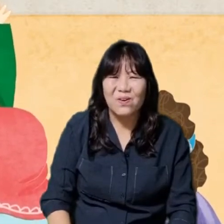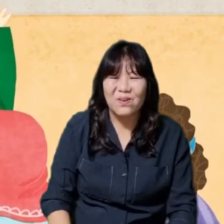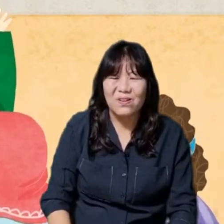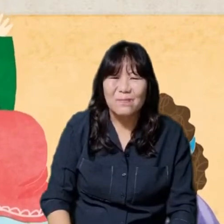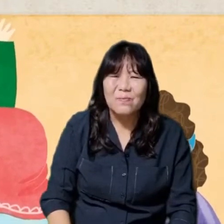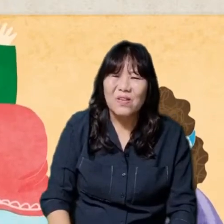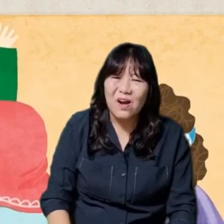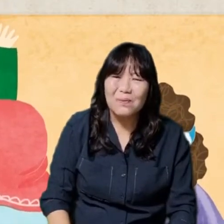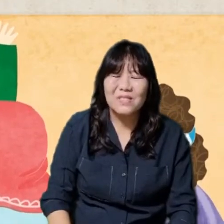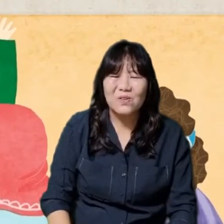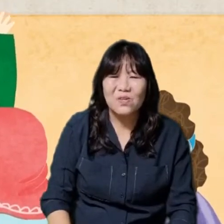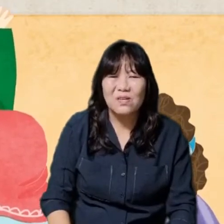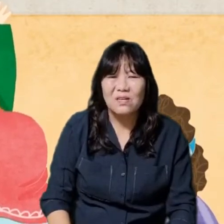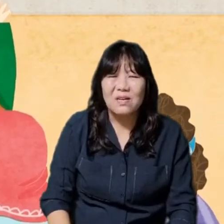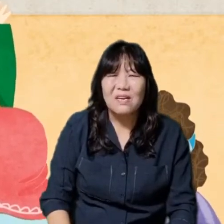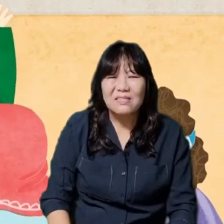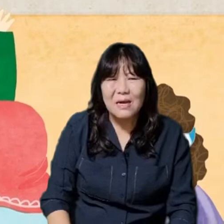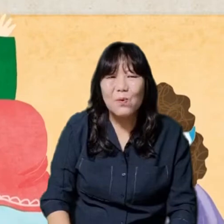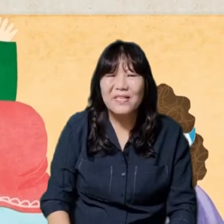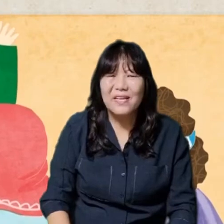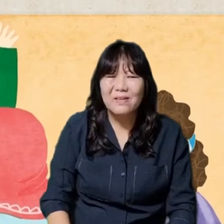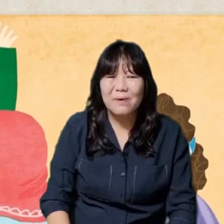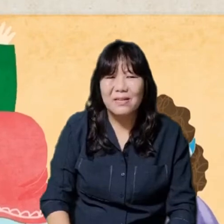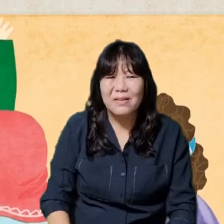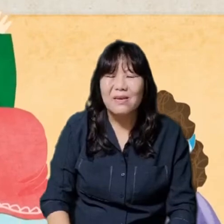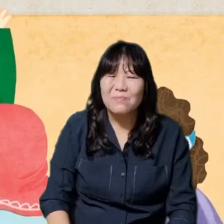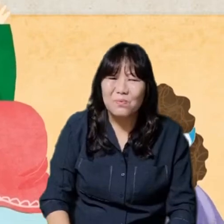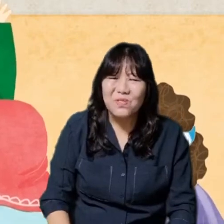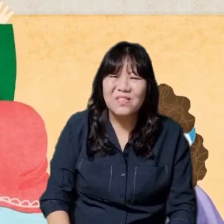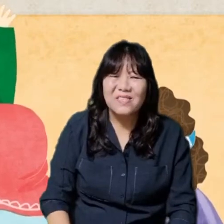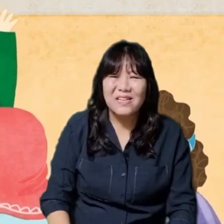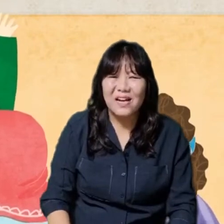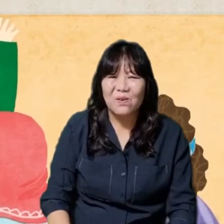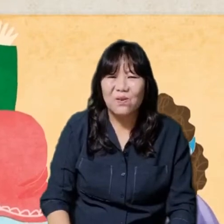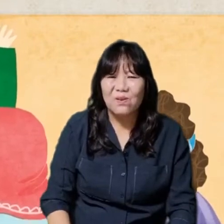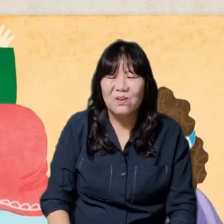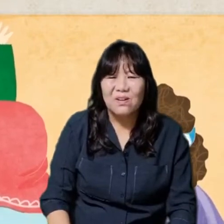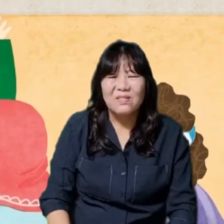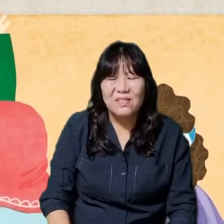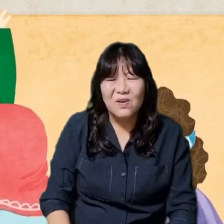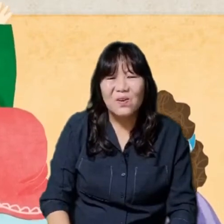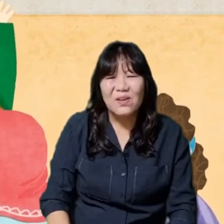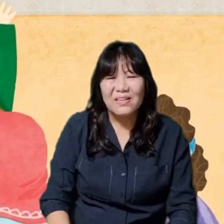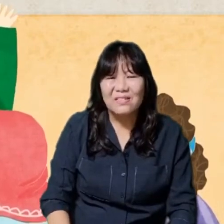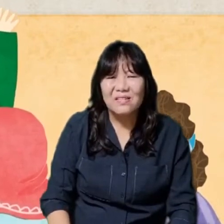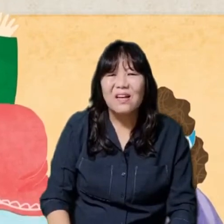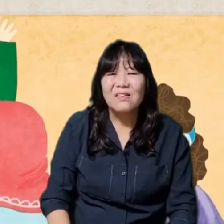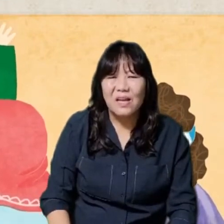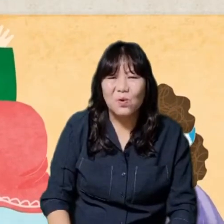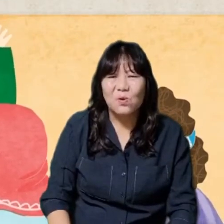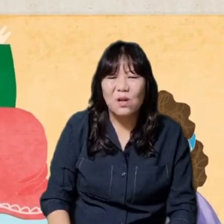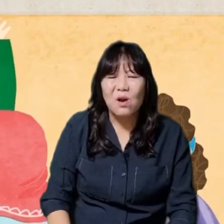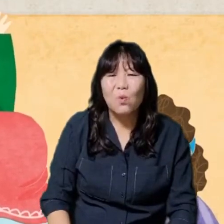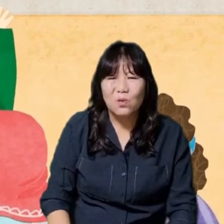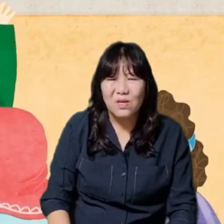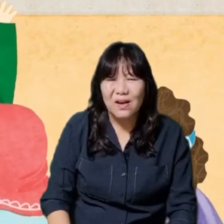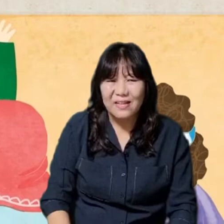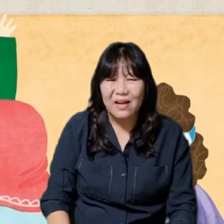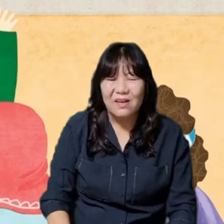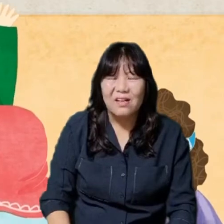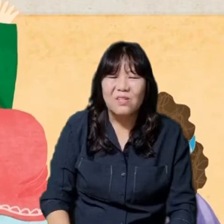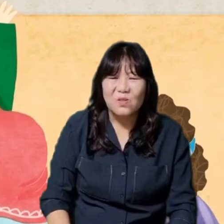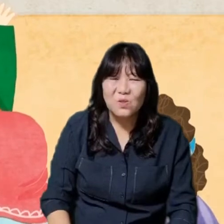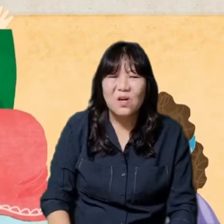되었어요. 영어 친구들, 사모한다는 말이 무슨 뜻일까요? 성경에는 되돌려